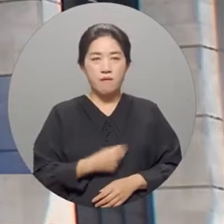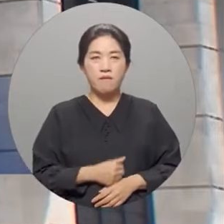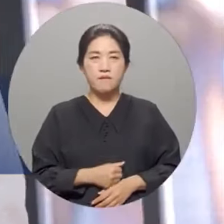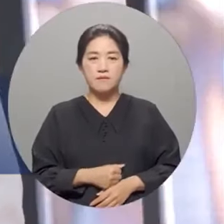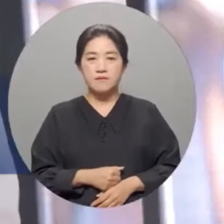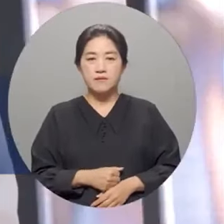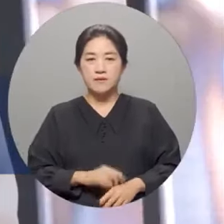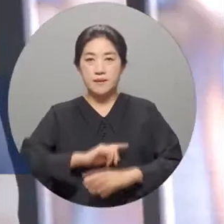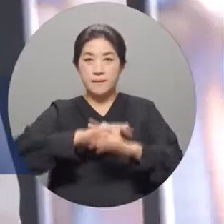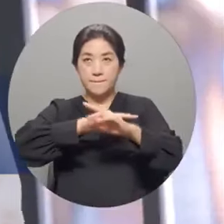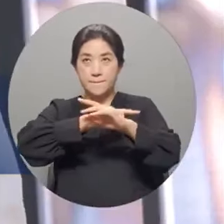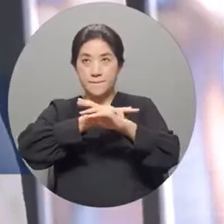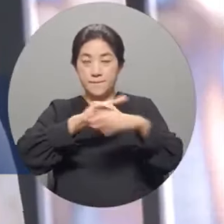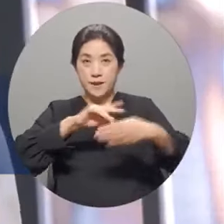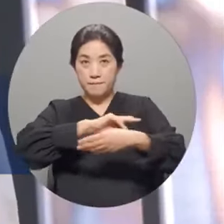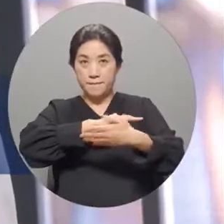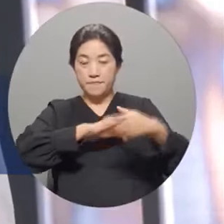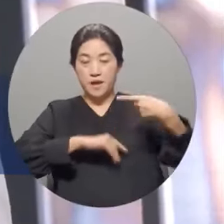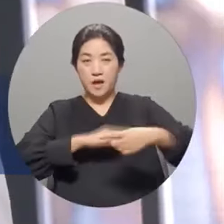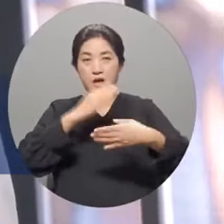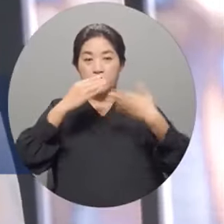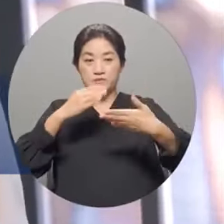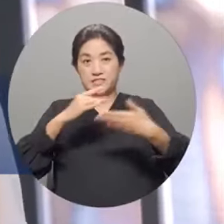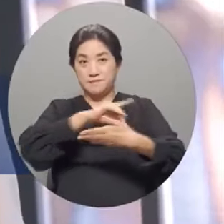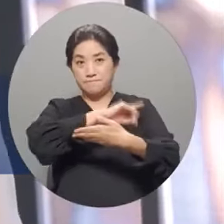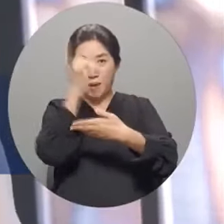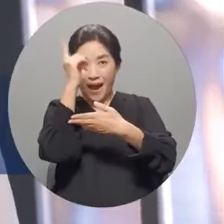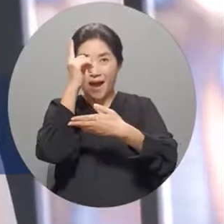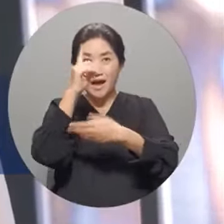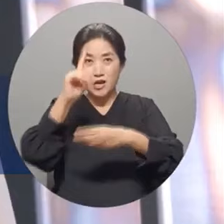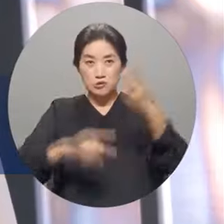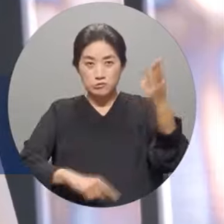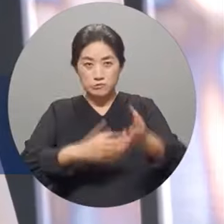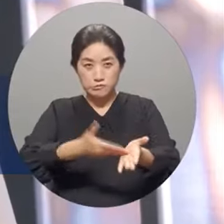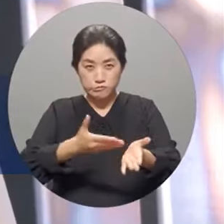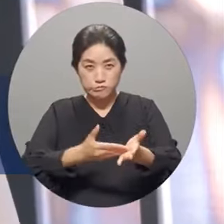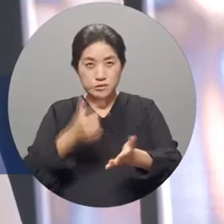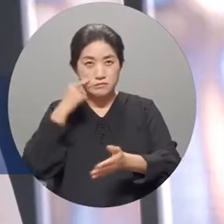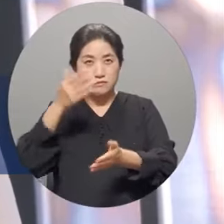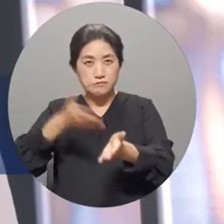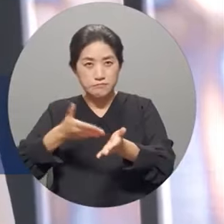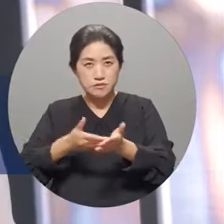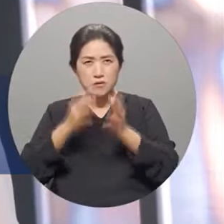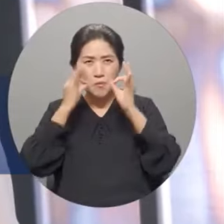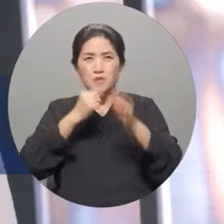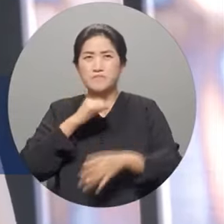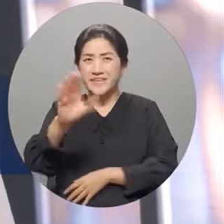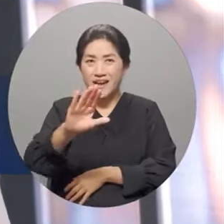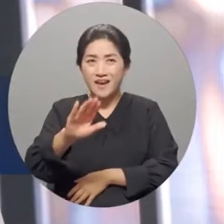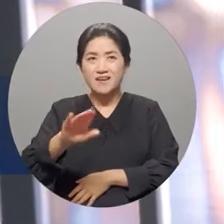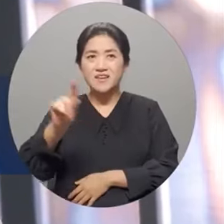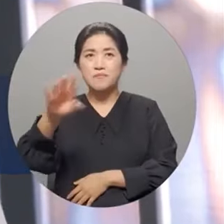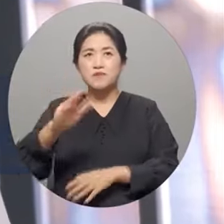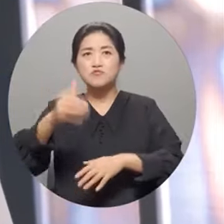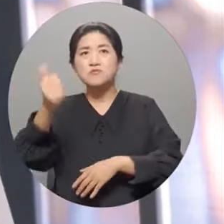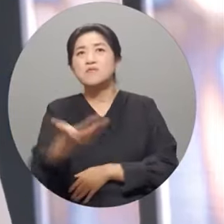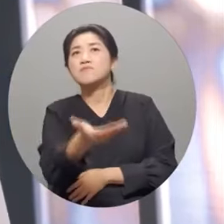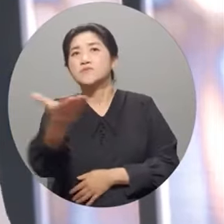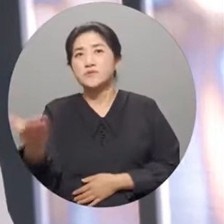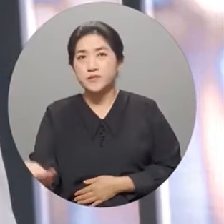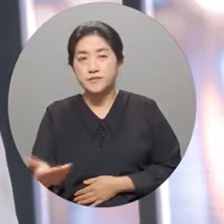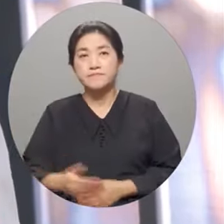뉴스와 친일 방송 보시면 안 되지 않습니까 KBS 주인은 여러분입니다